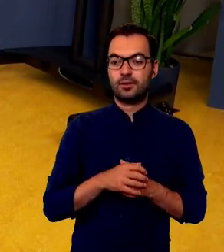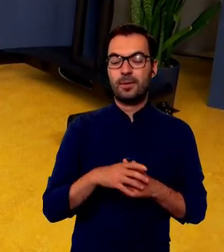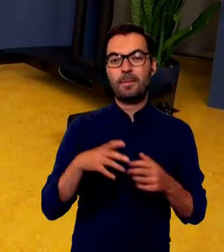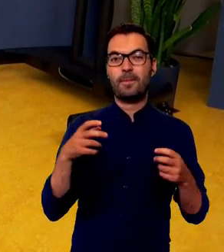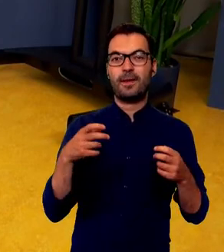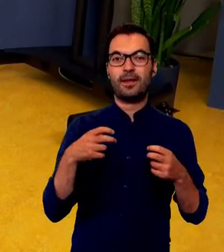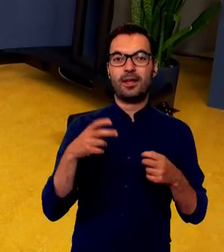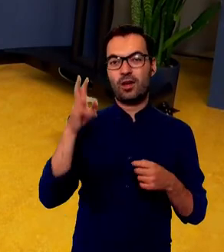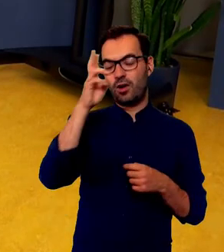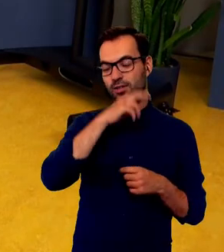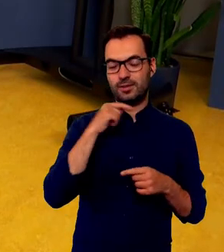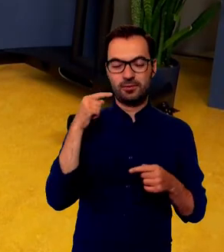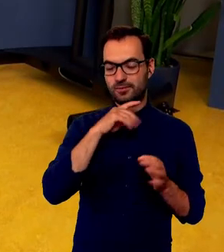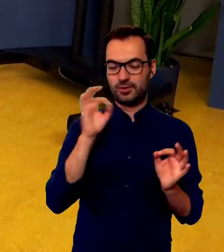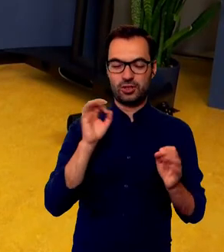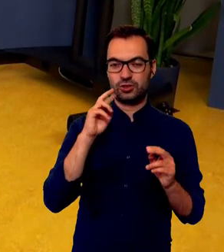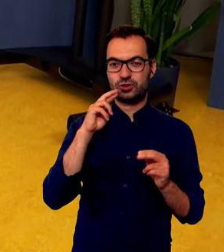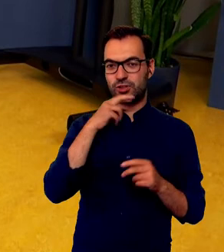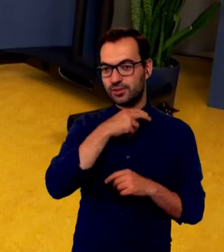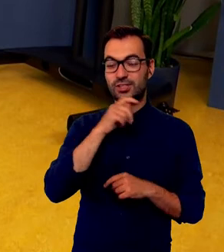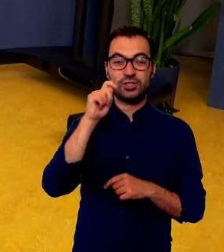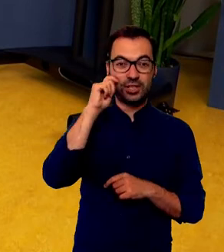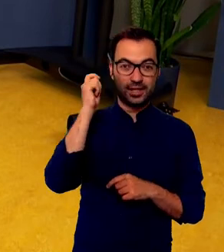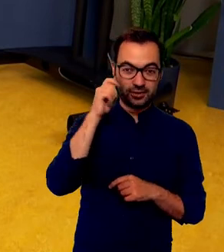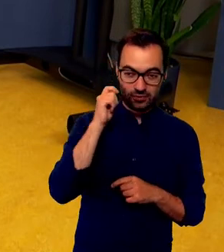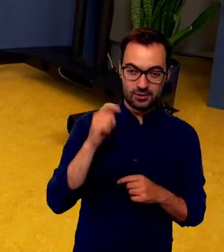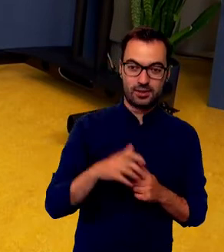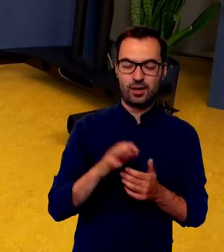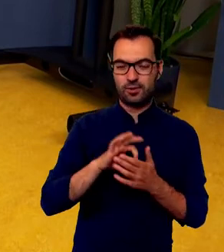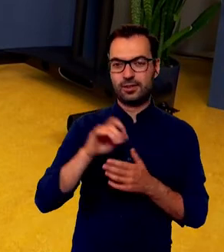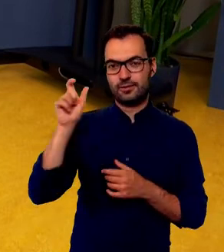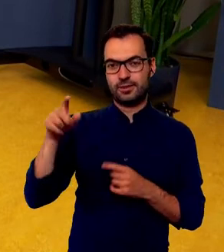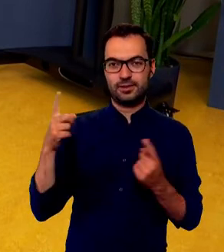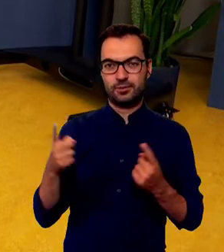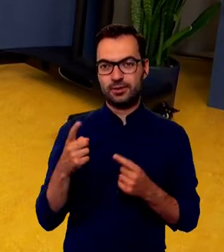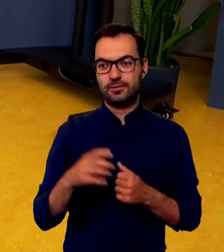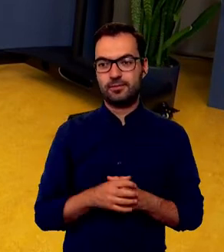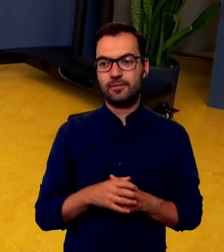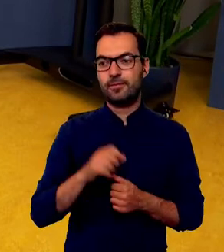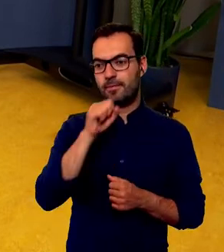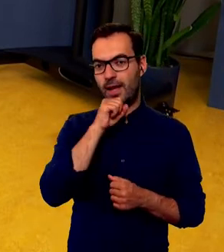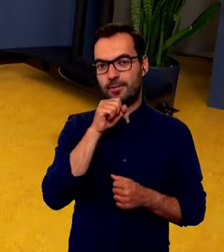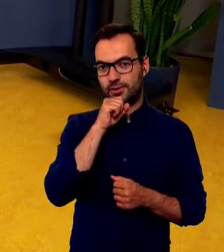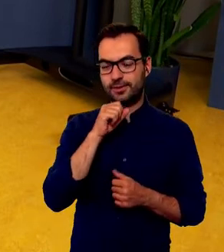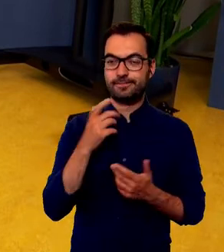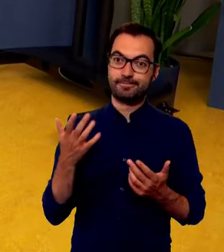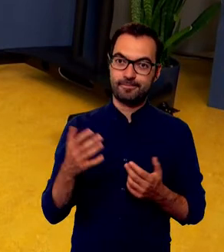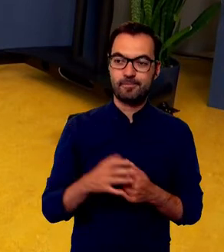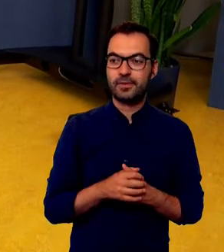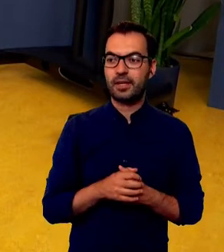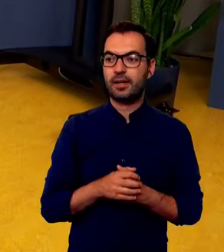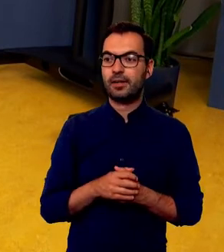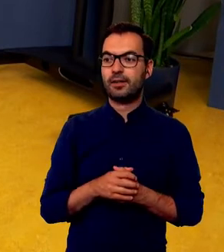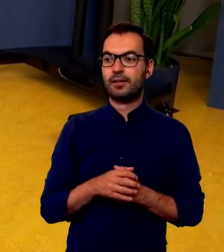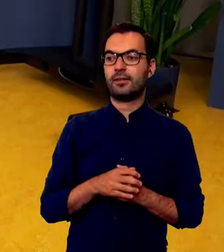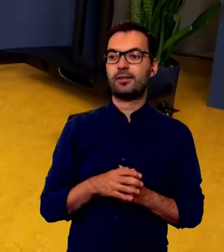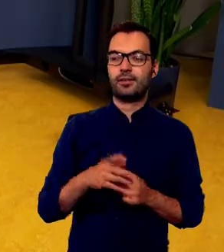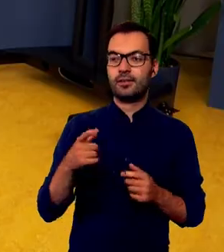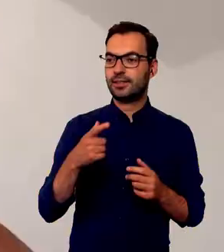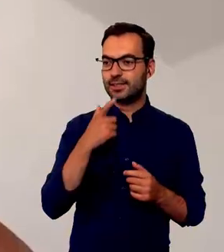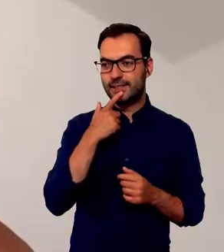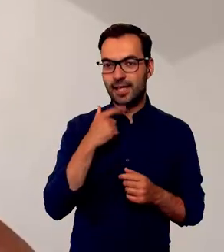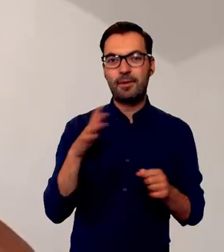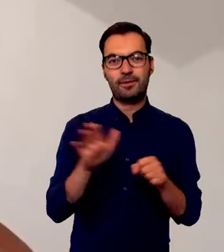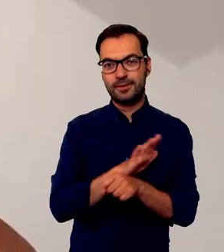złego rodzice, czasami dziadkowie, tak jak w przypadku Madzi babcia nadrobiła, ale to jest za